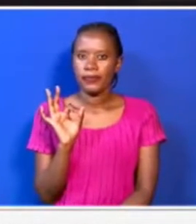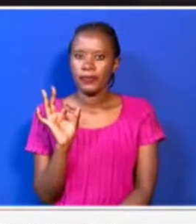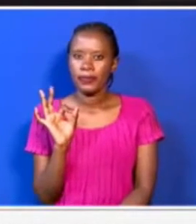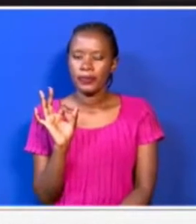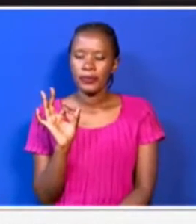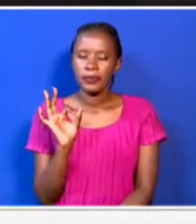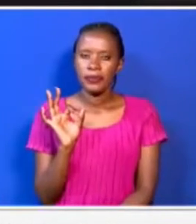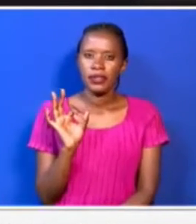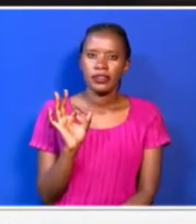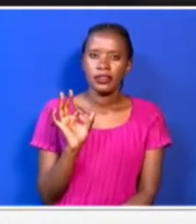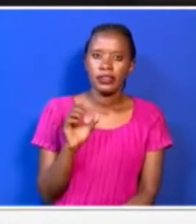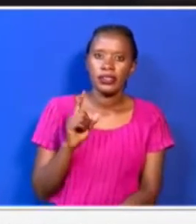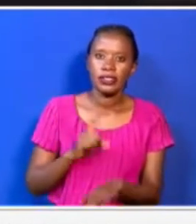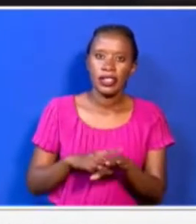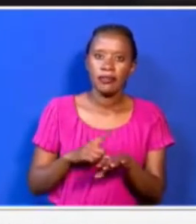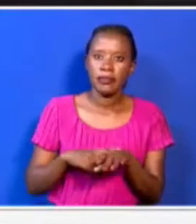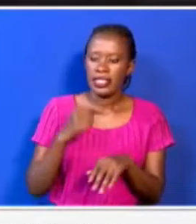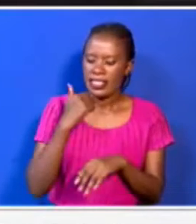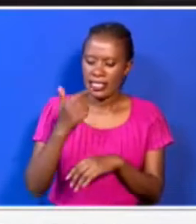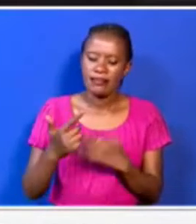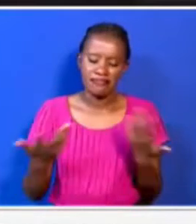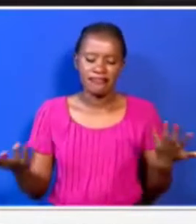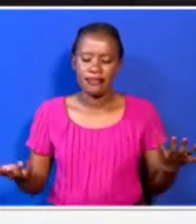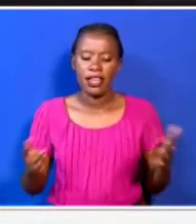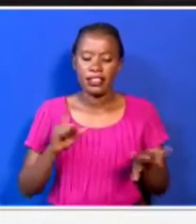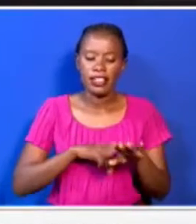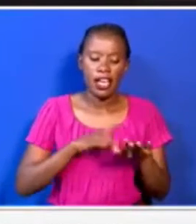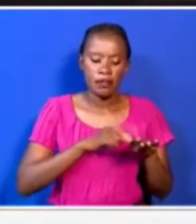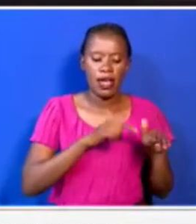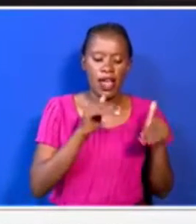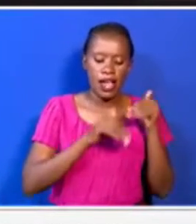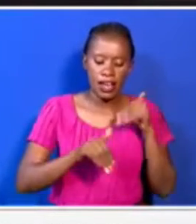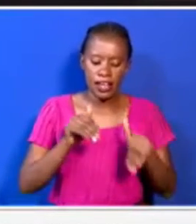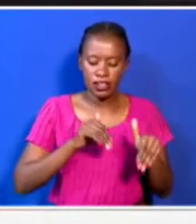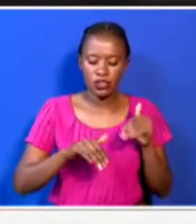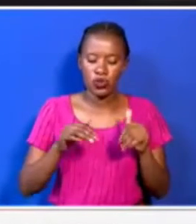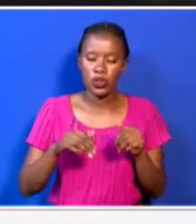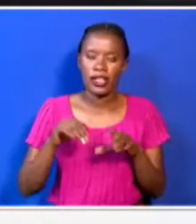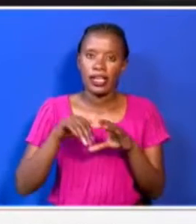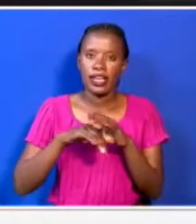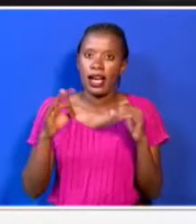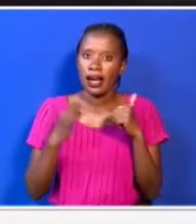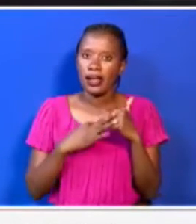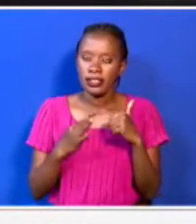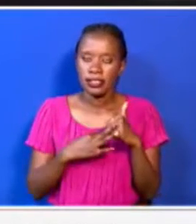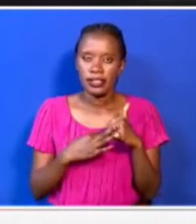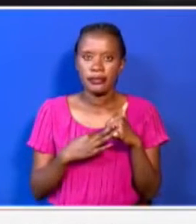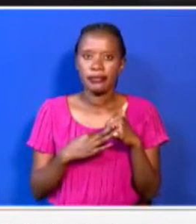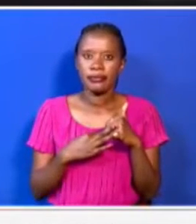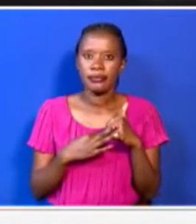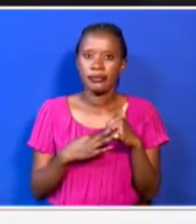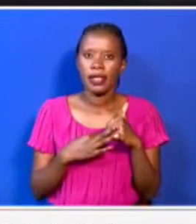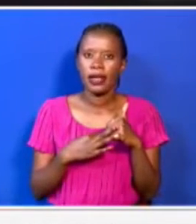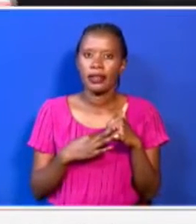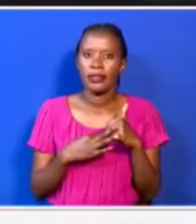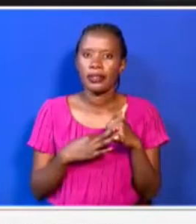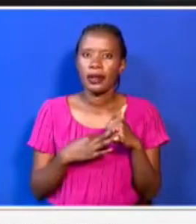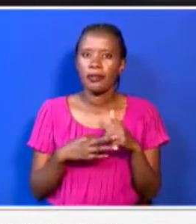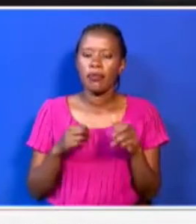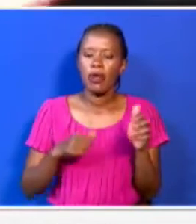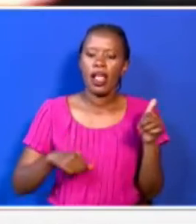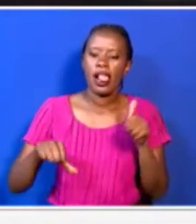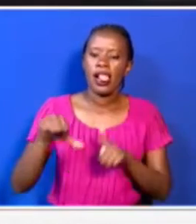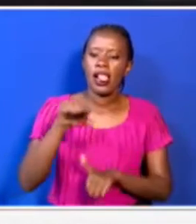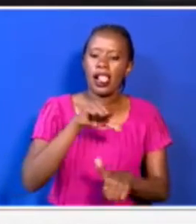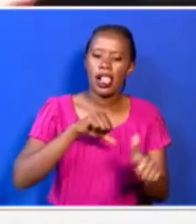Na ndio tukienda kwa hii kura tunaenda ya mwezi wa 8. Watu watizunguke huku